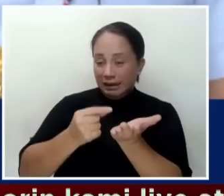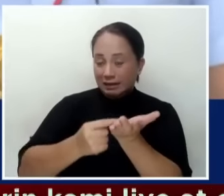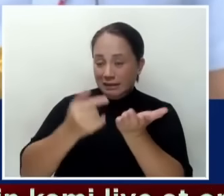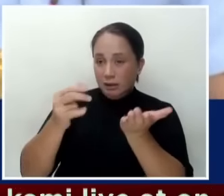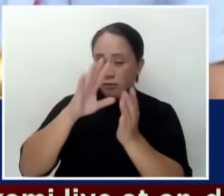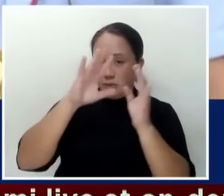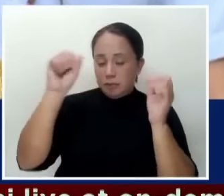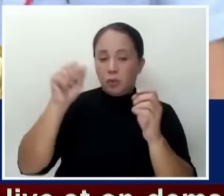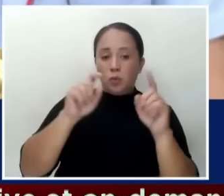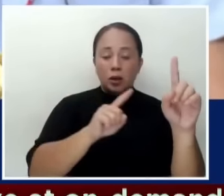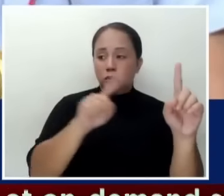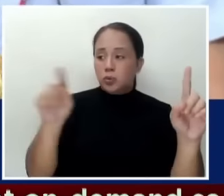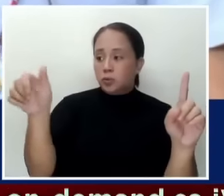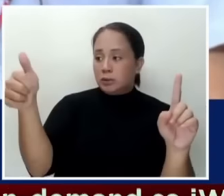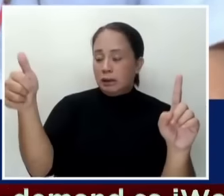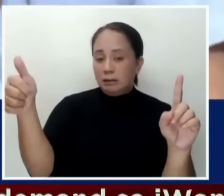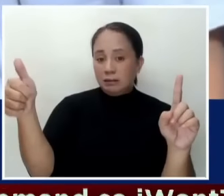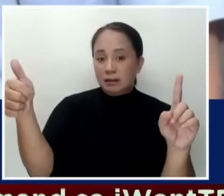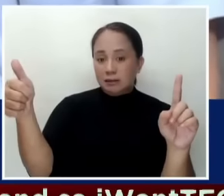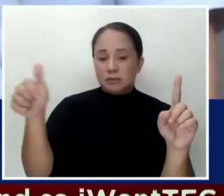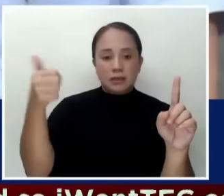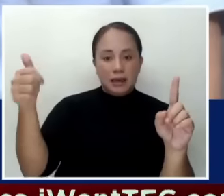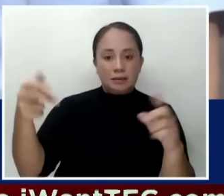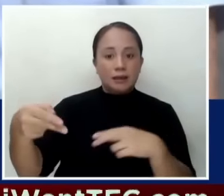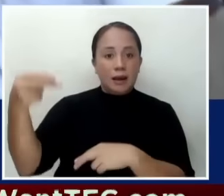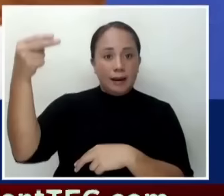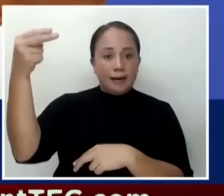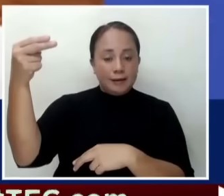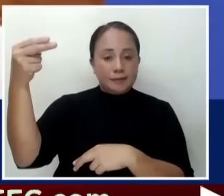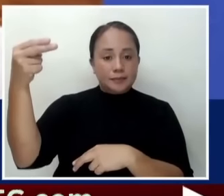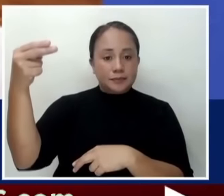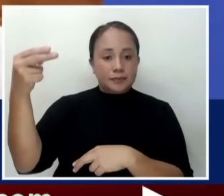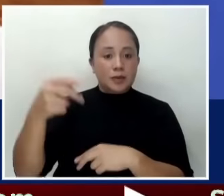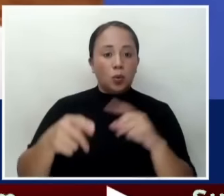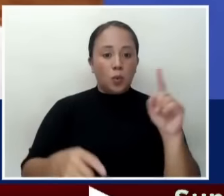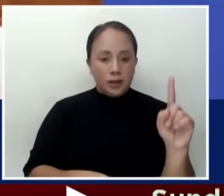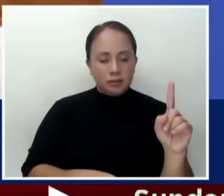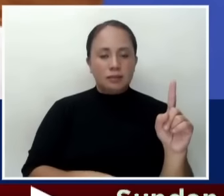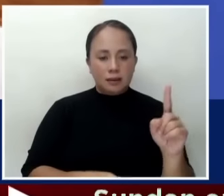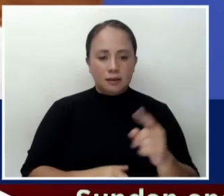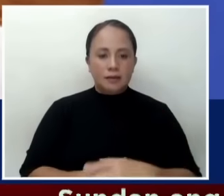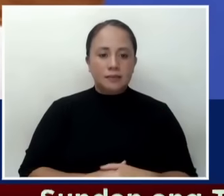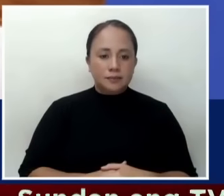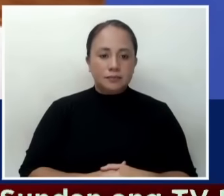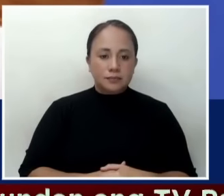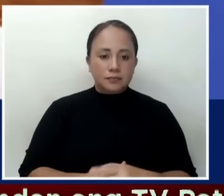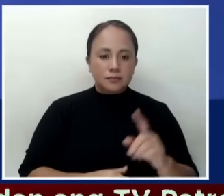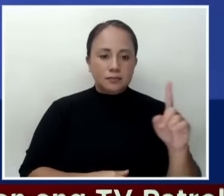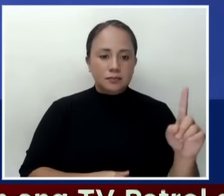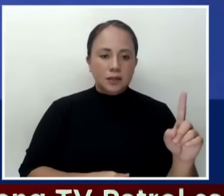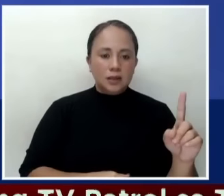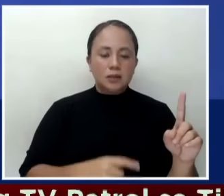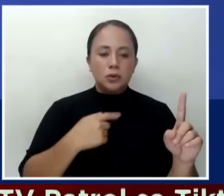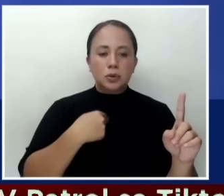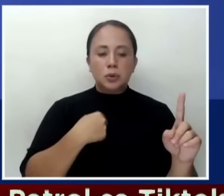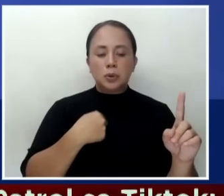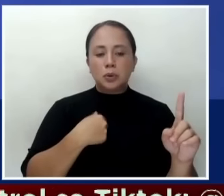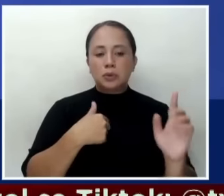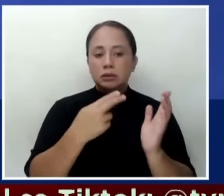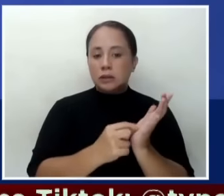1 hanggang 10, kung saan 10 ang pinakamataas. 1 lang ang rating niya. Pasensya